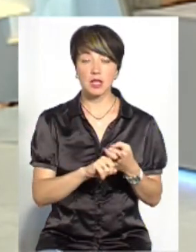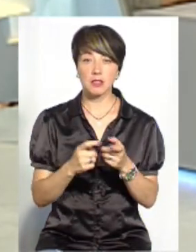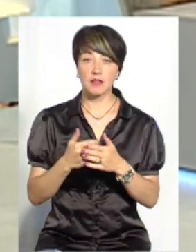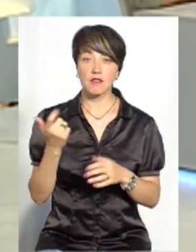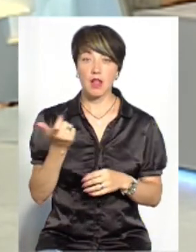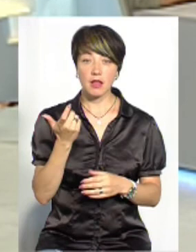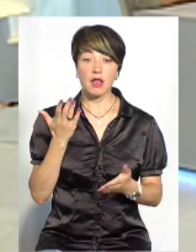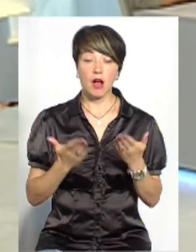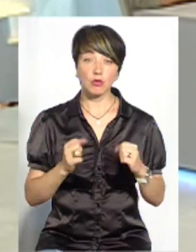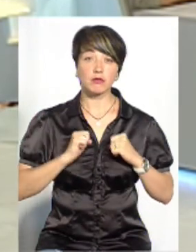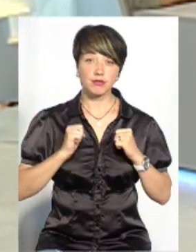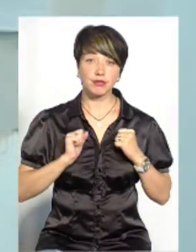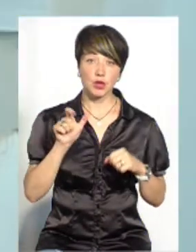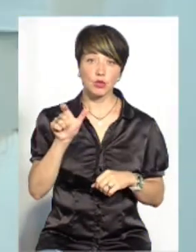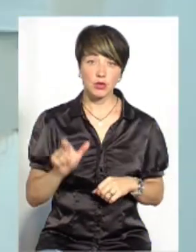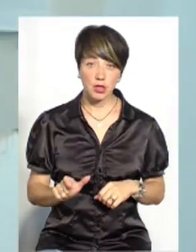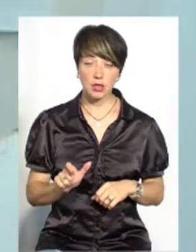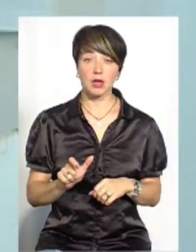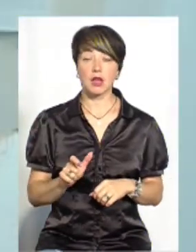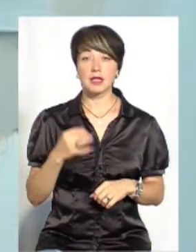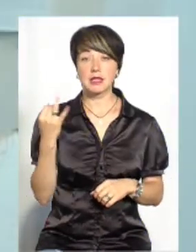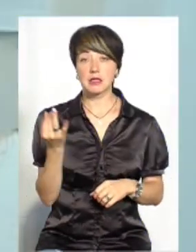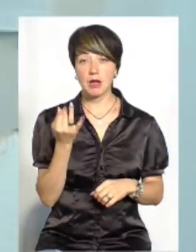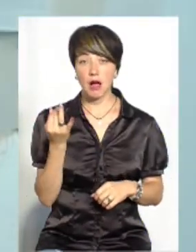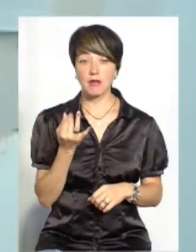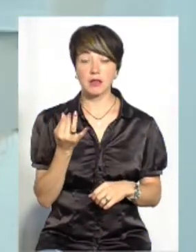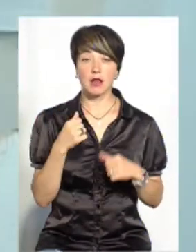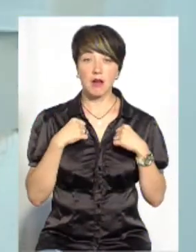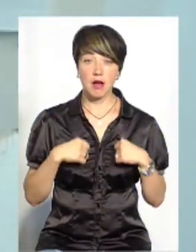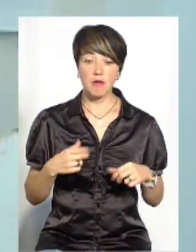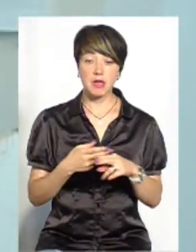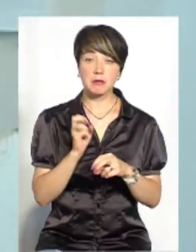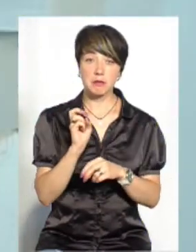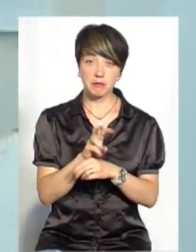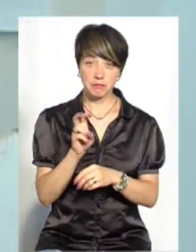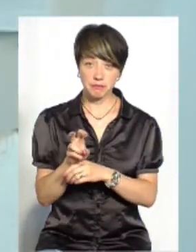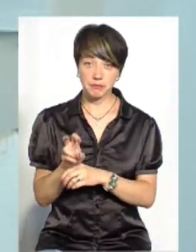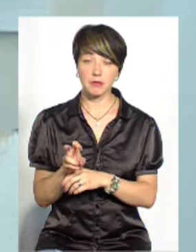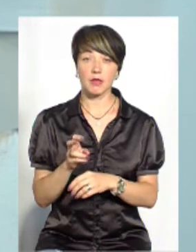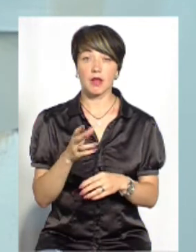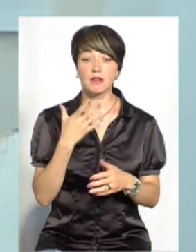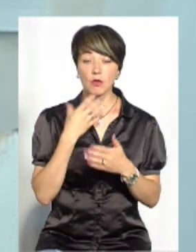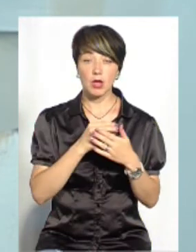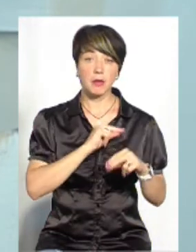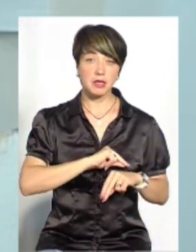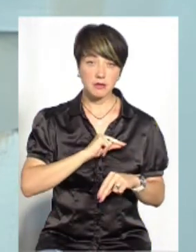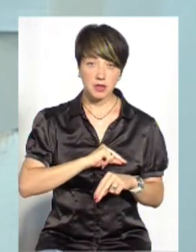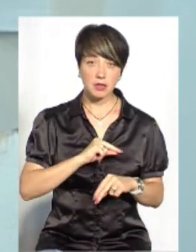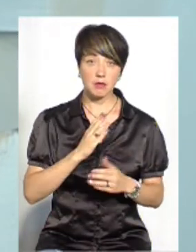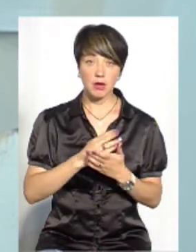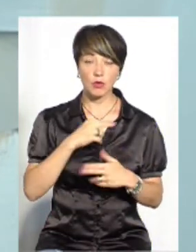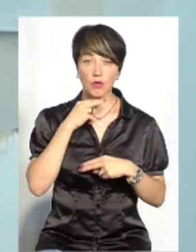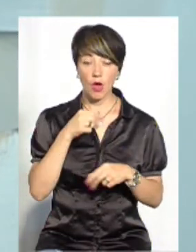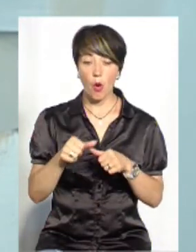власника. Якщо добросовісна людина, яка зацікавлена в безпеці відвідувачів і в безпеці своїх працівників, я маю в виду